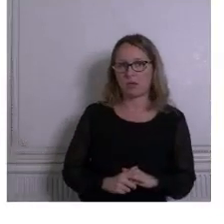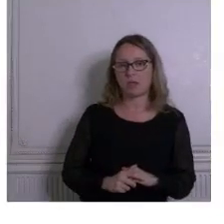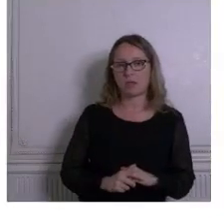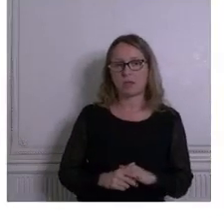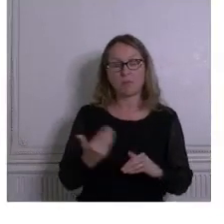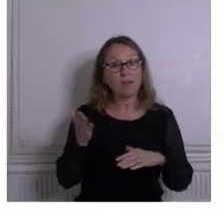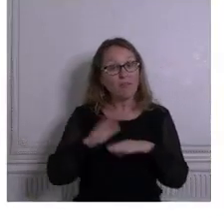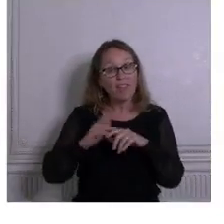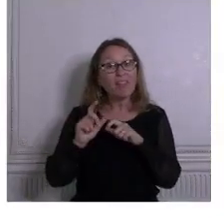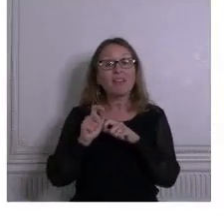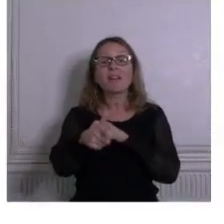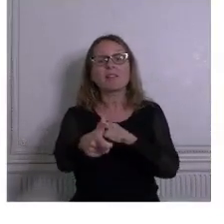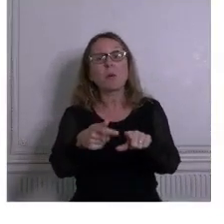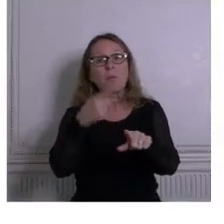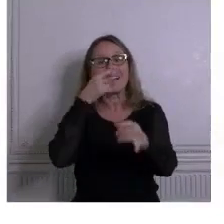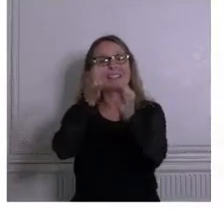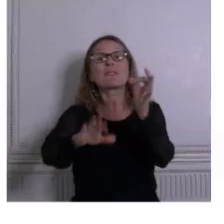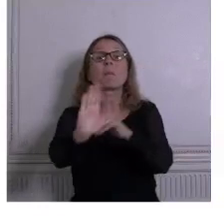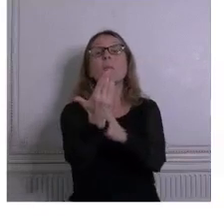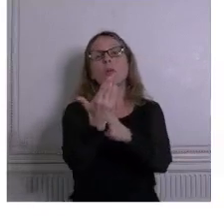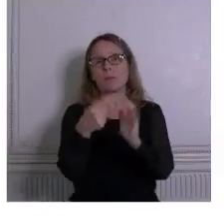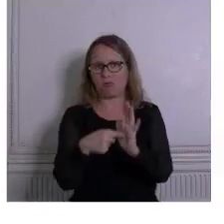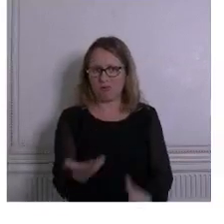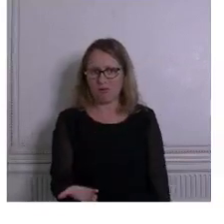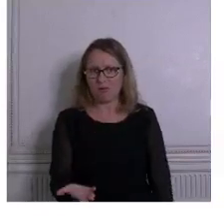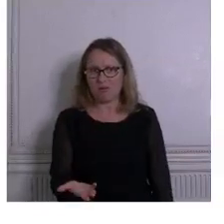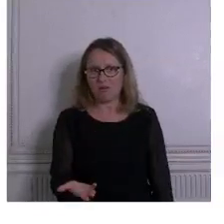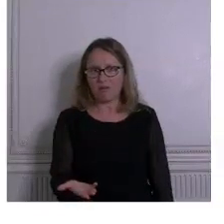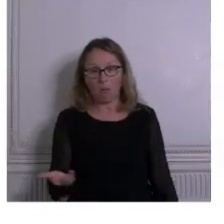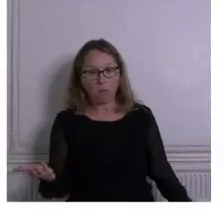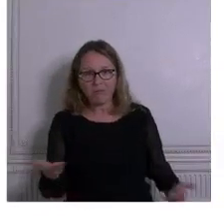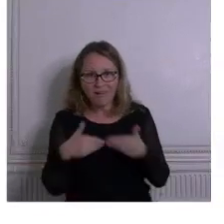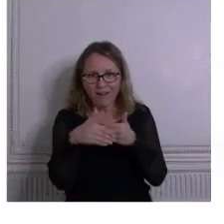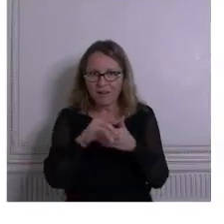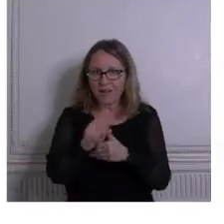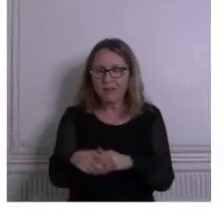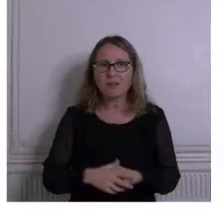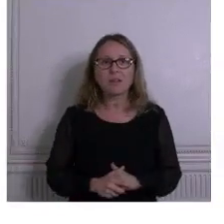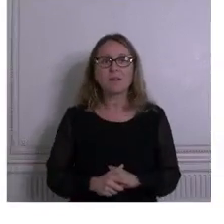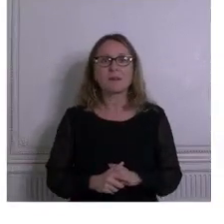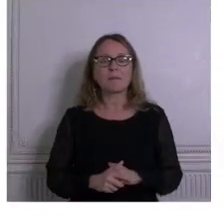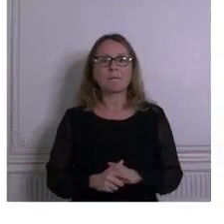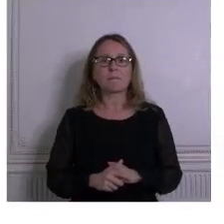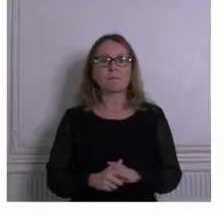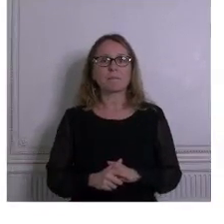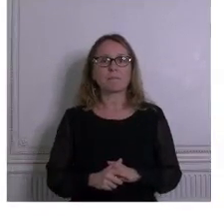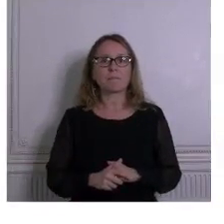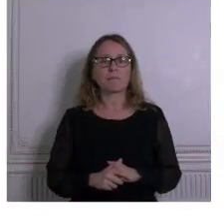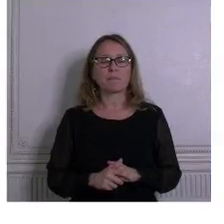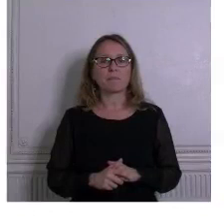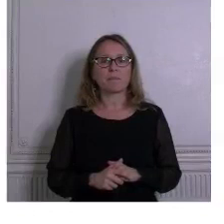qu'on a aujourd'hui une consommation qui baisse en électricité comme en gaz, mais il est urgent d'aller plus vite, notamment dans un contexte où on